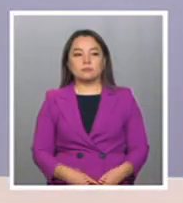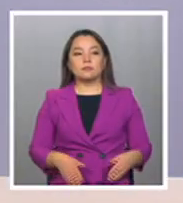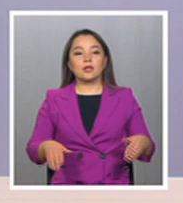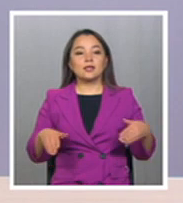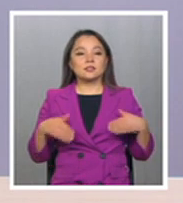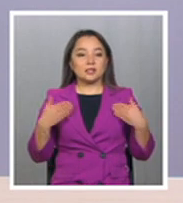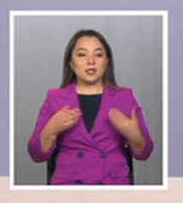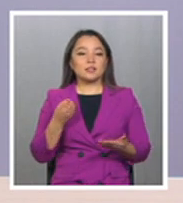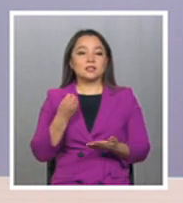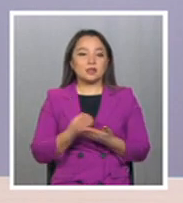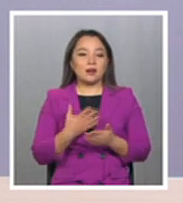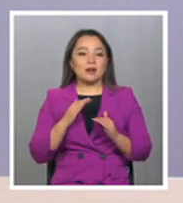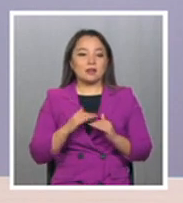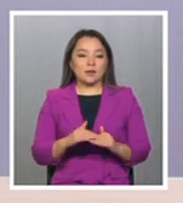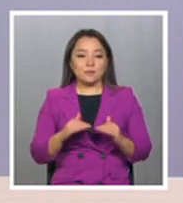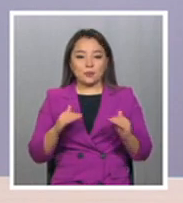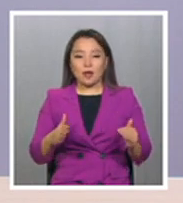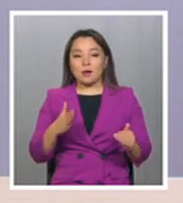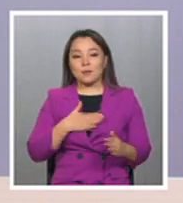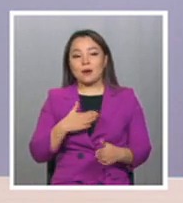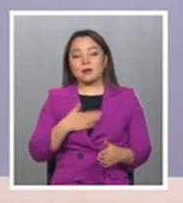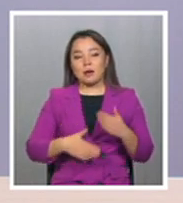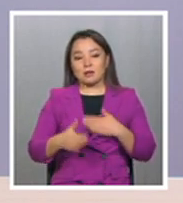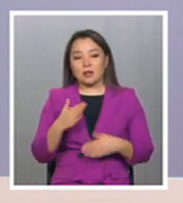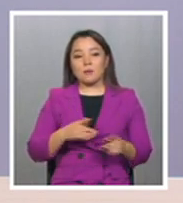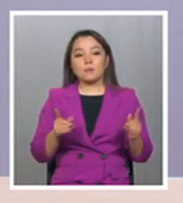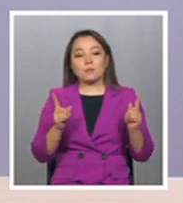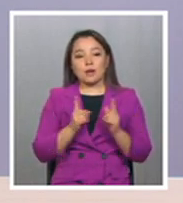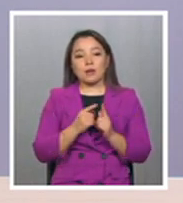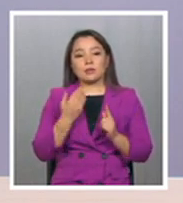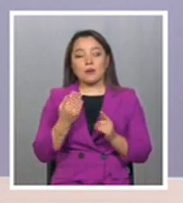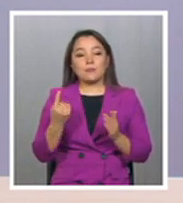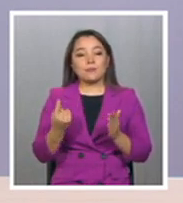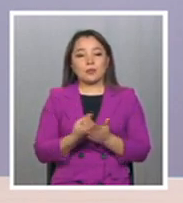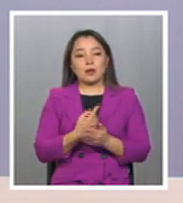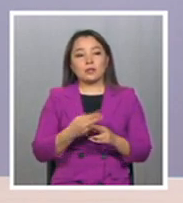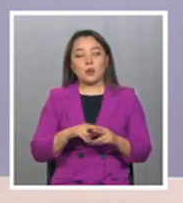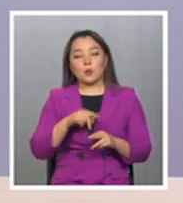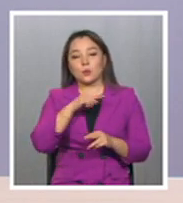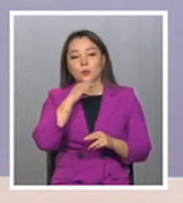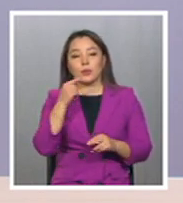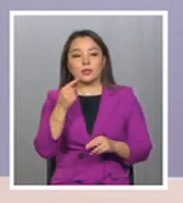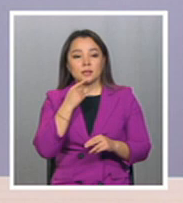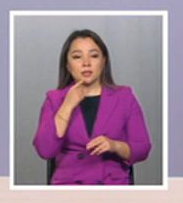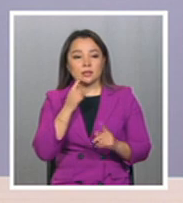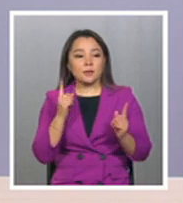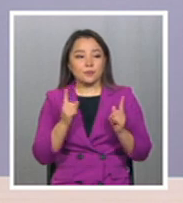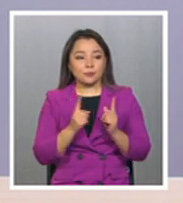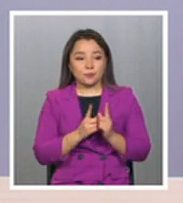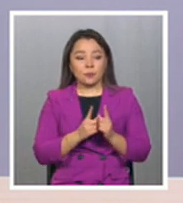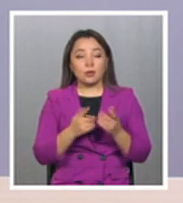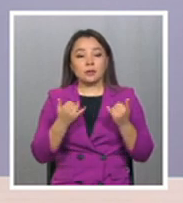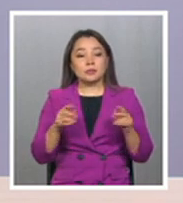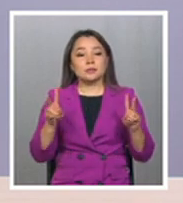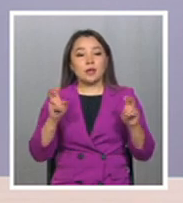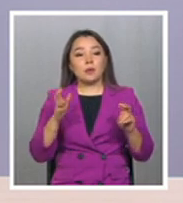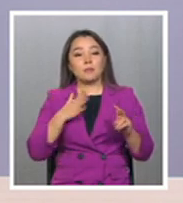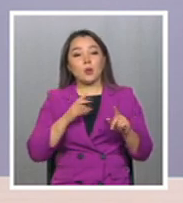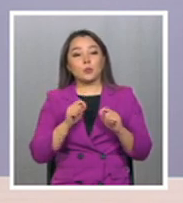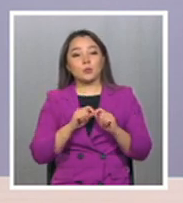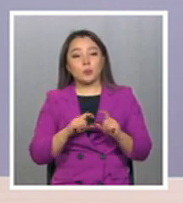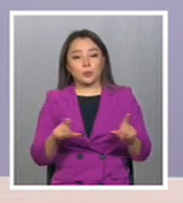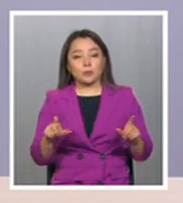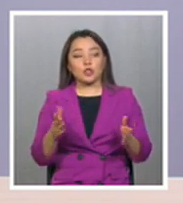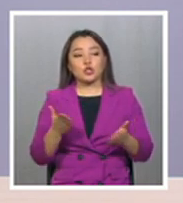Здравствуйте, дорогие ребята! Я рада вас приветствовать на очередном уроке русского языка. Тема нашего урока